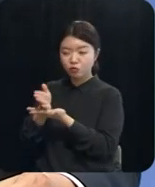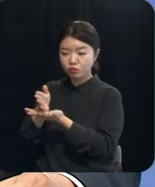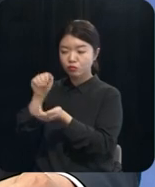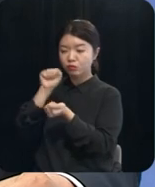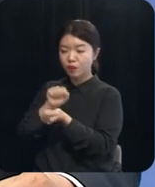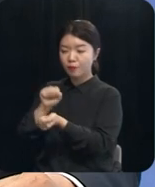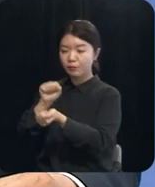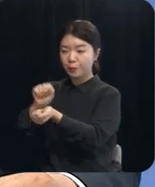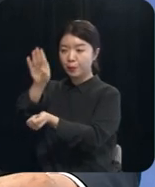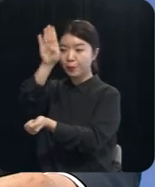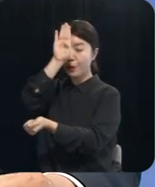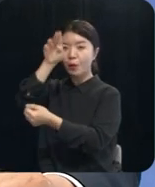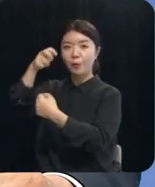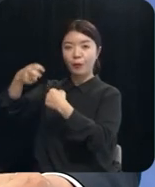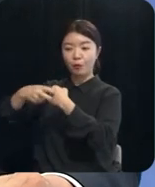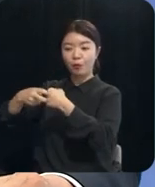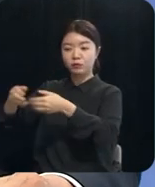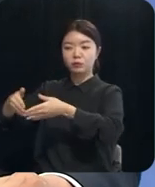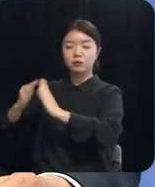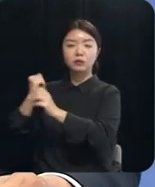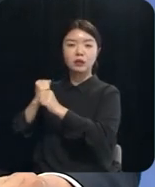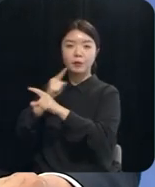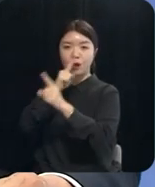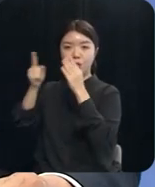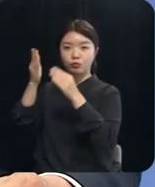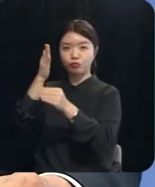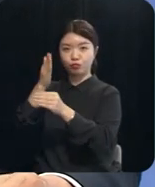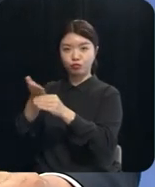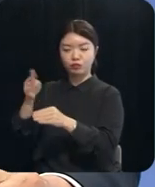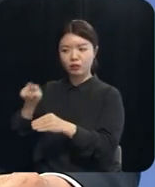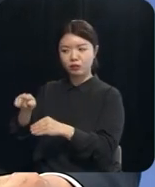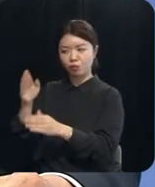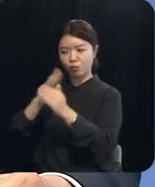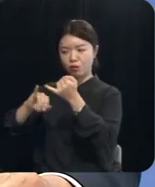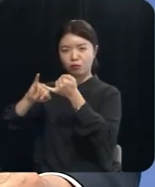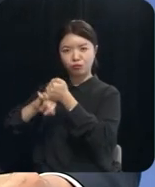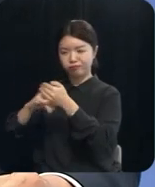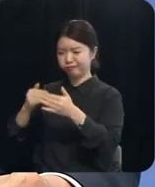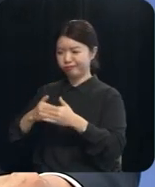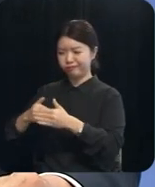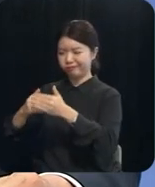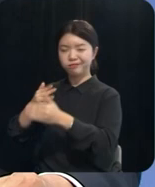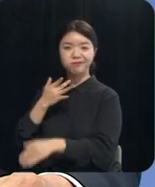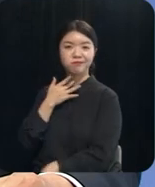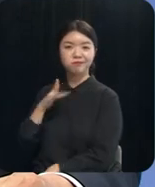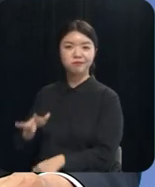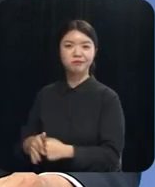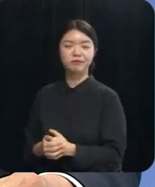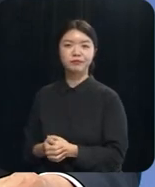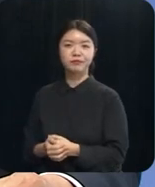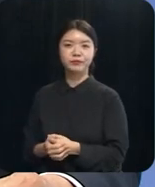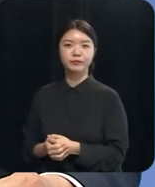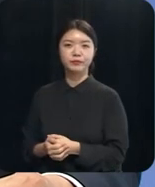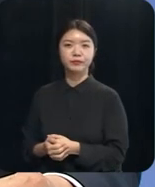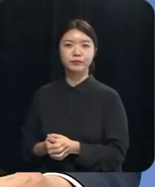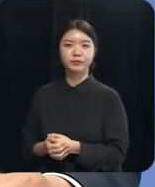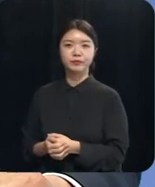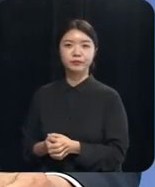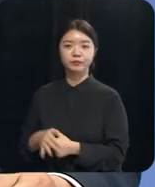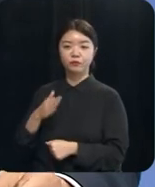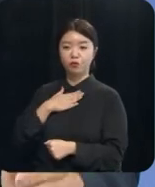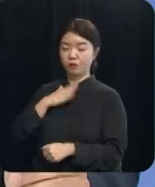감염병 전문병원을 설치 추진하겠다고 하고 있는데 이 공약 또한 이행되고 있지 않습니다.